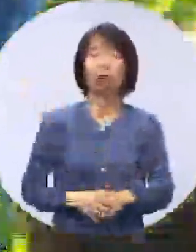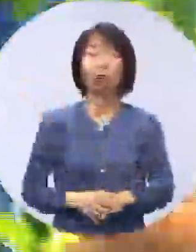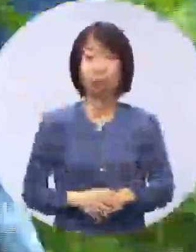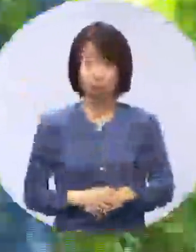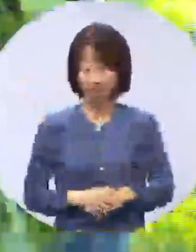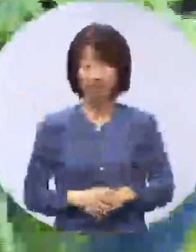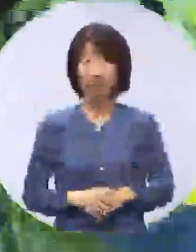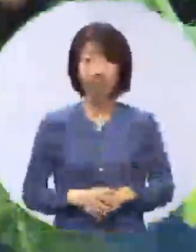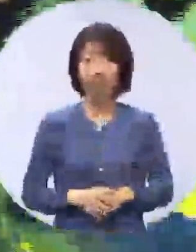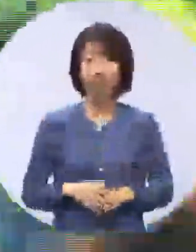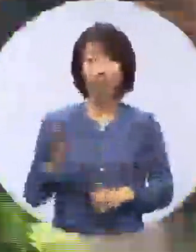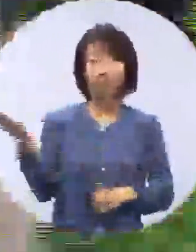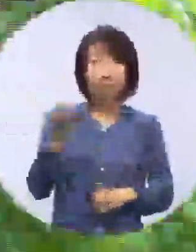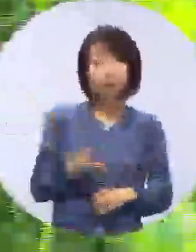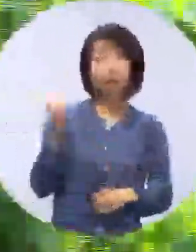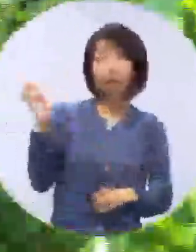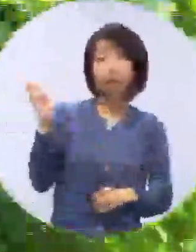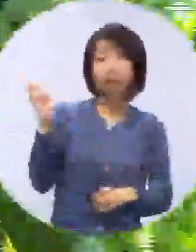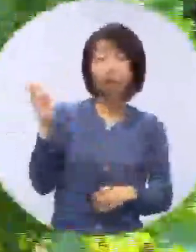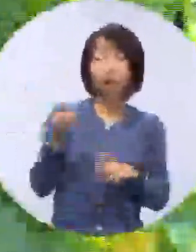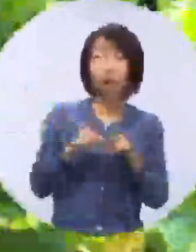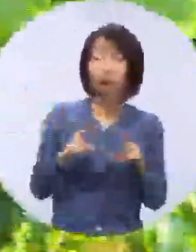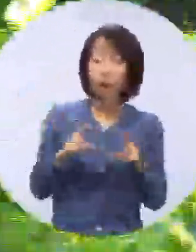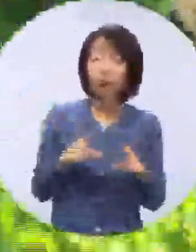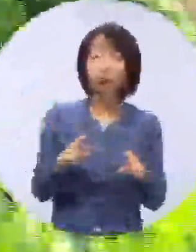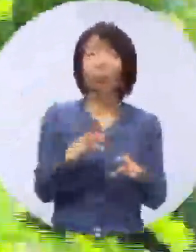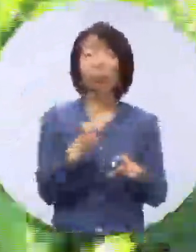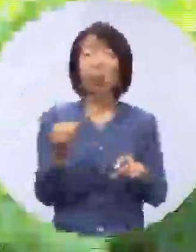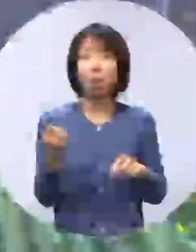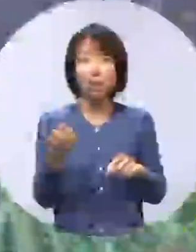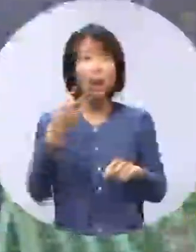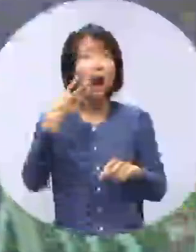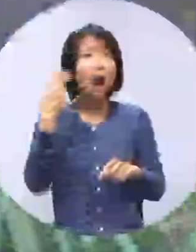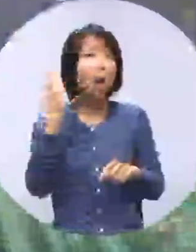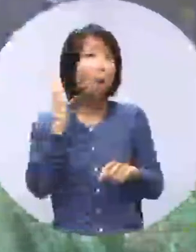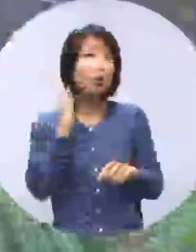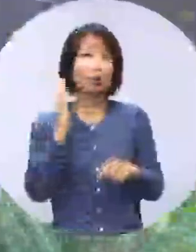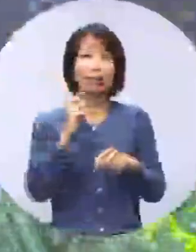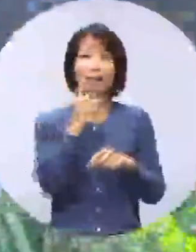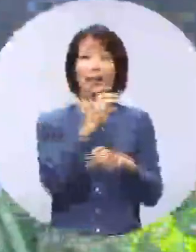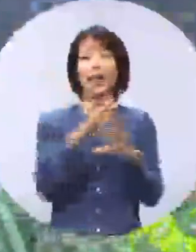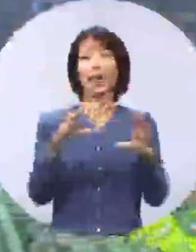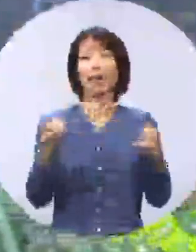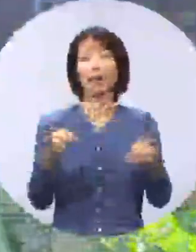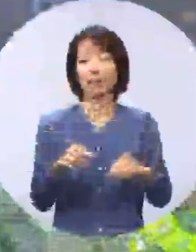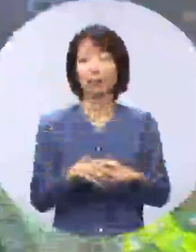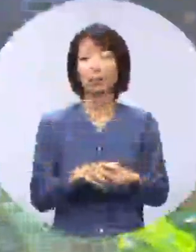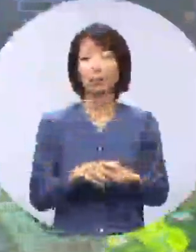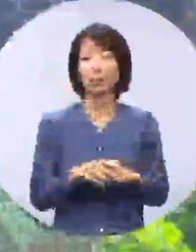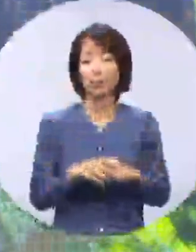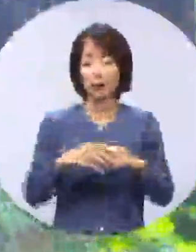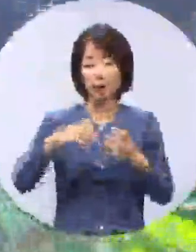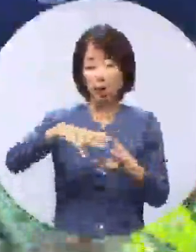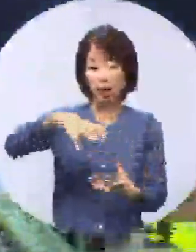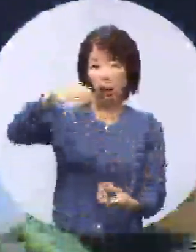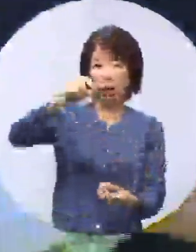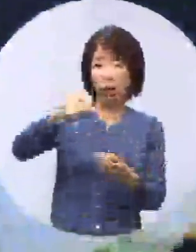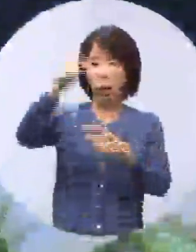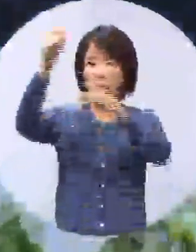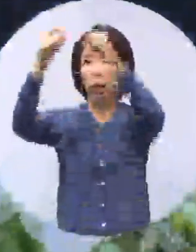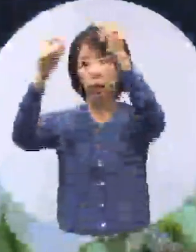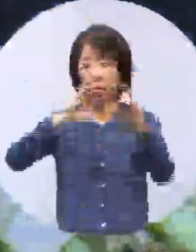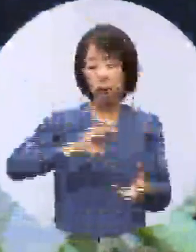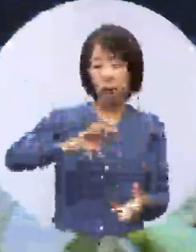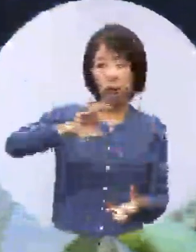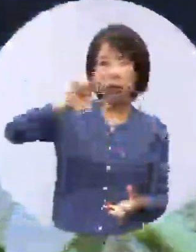そしてこれはよく見る青首大根だそうです。 大根の場所によってどう